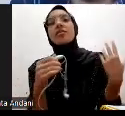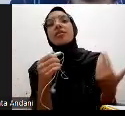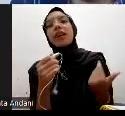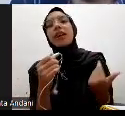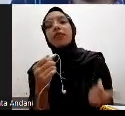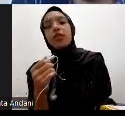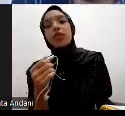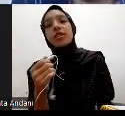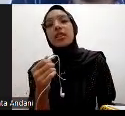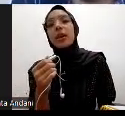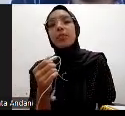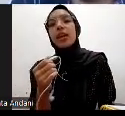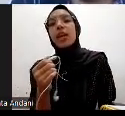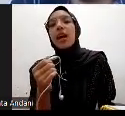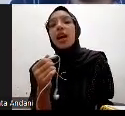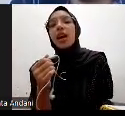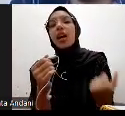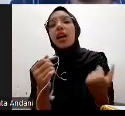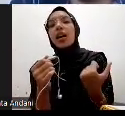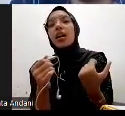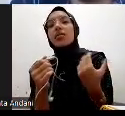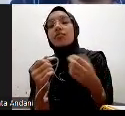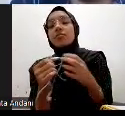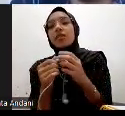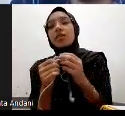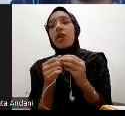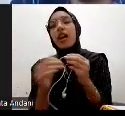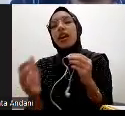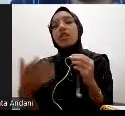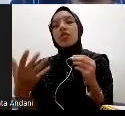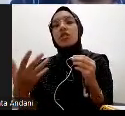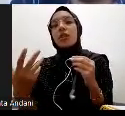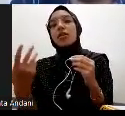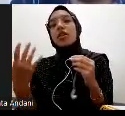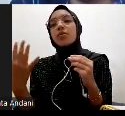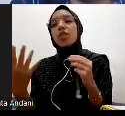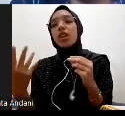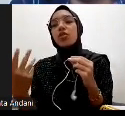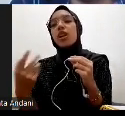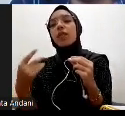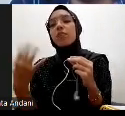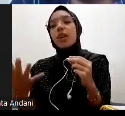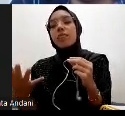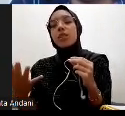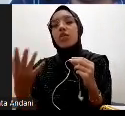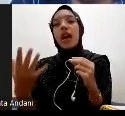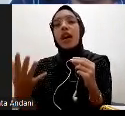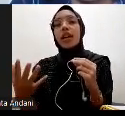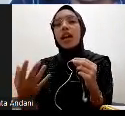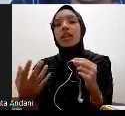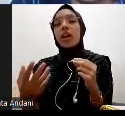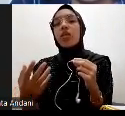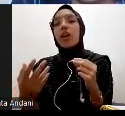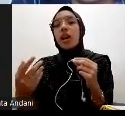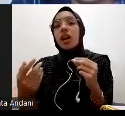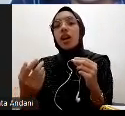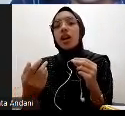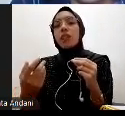kecanduan smartphone, tetapi uh, seseorang yang kecanduan smartphone tersebut itu lebih menyukai